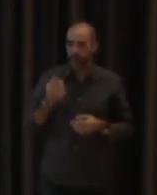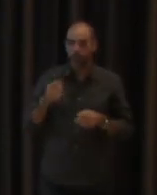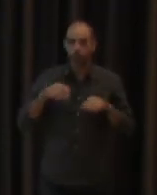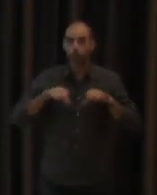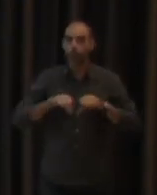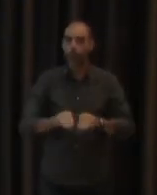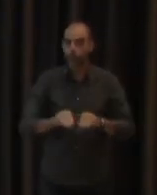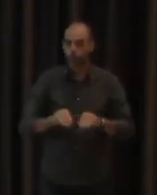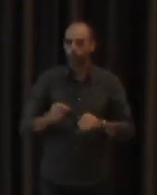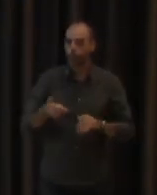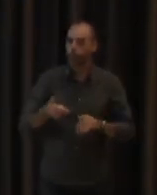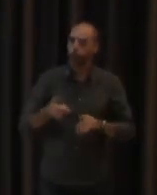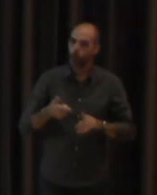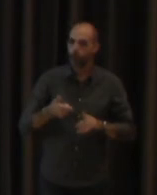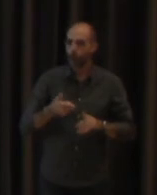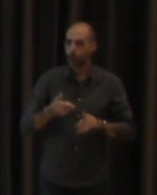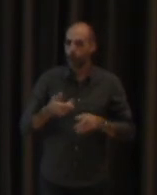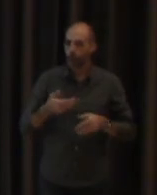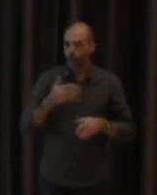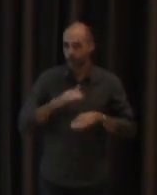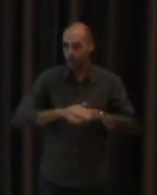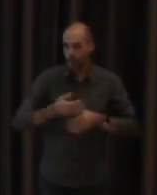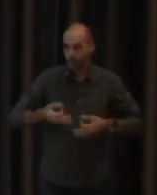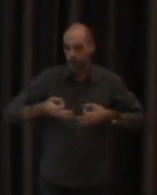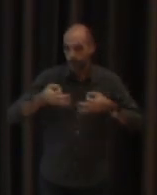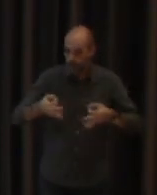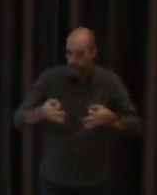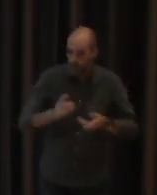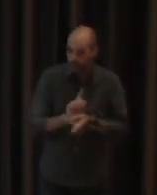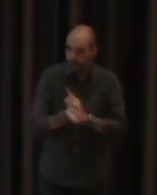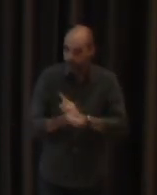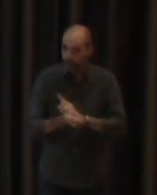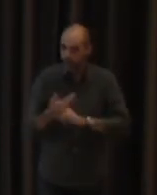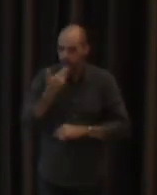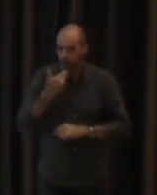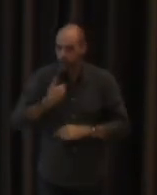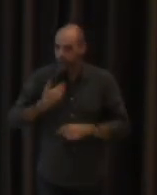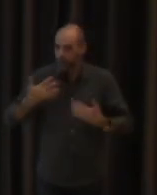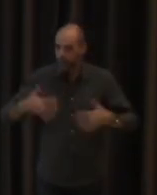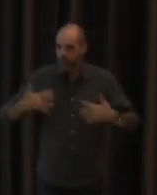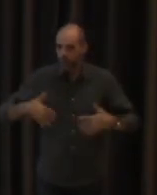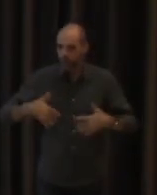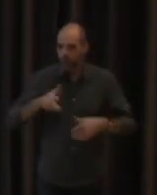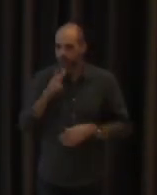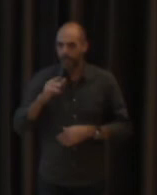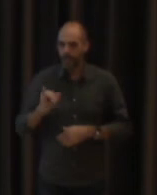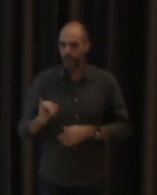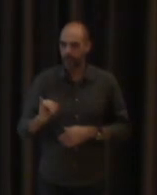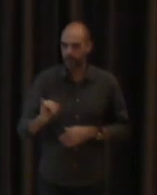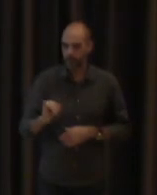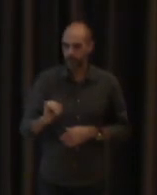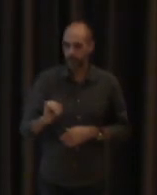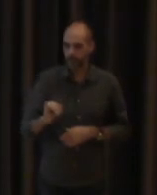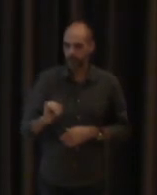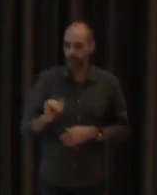ús desplaçat una mica del verb arribar, que veiem que ens demana el pronom i, encara que, o si voleu, doncs,